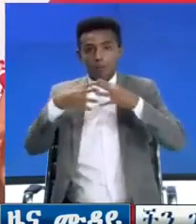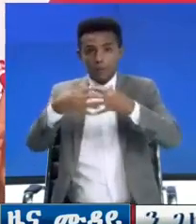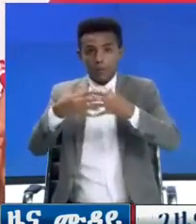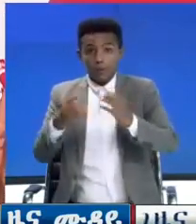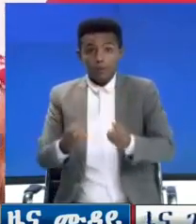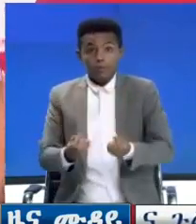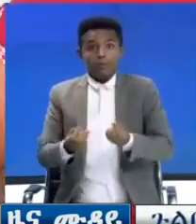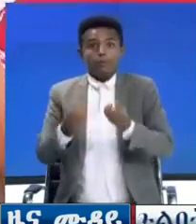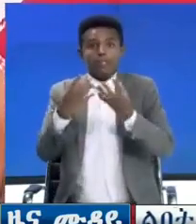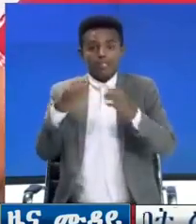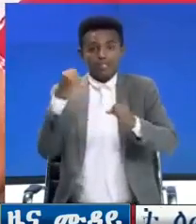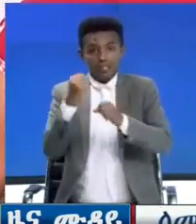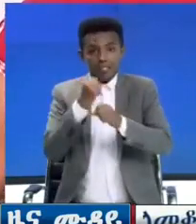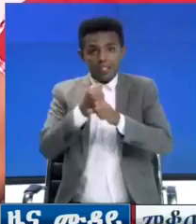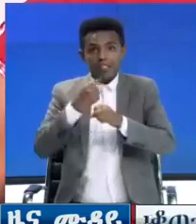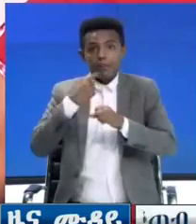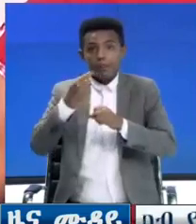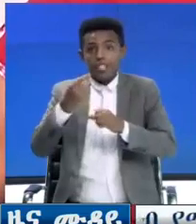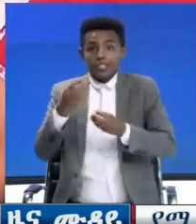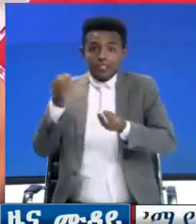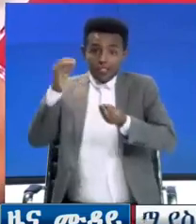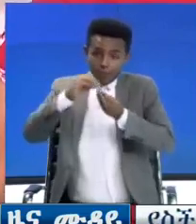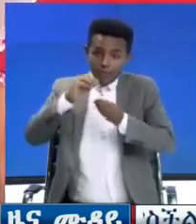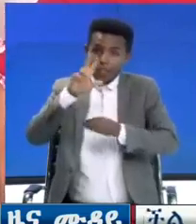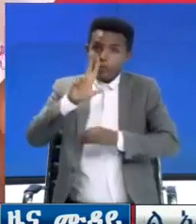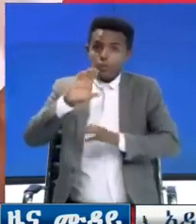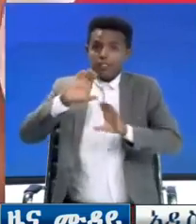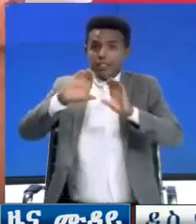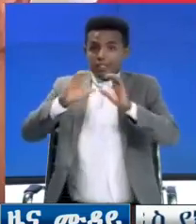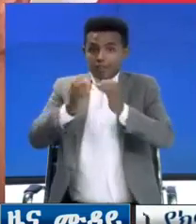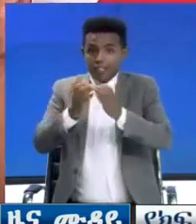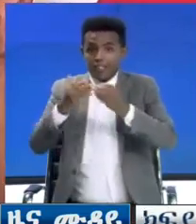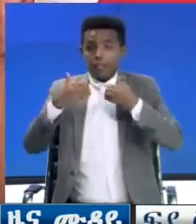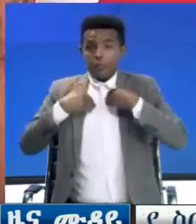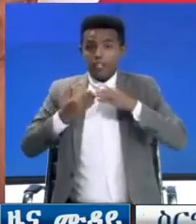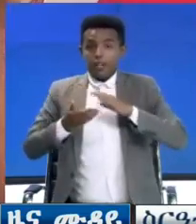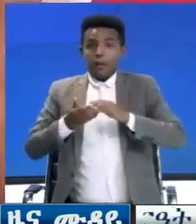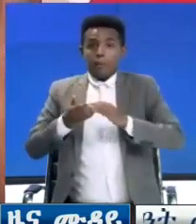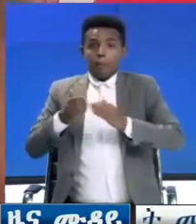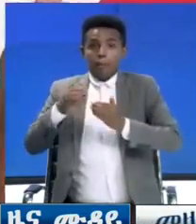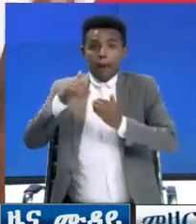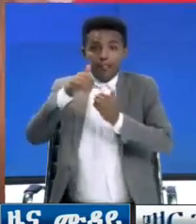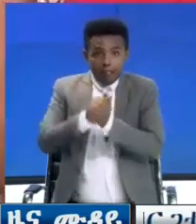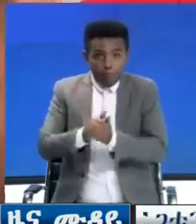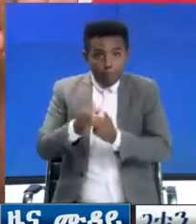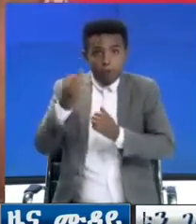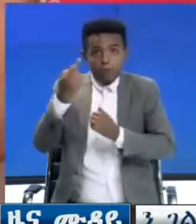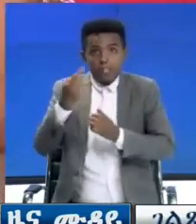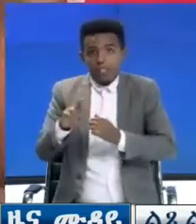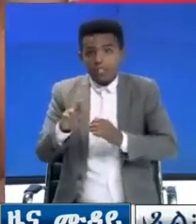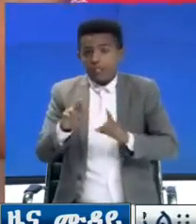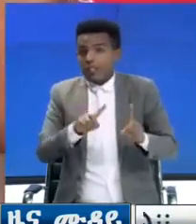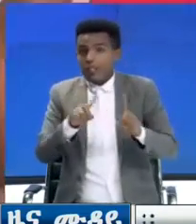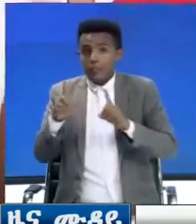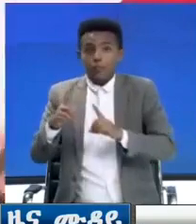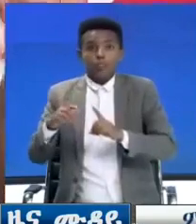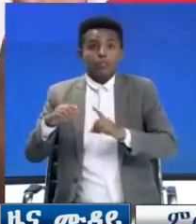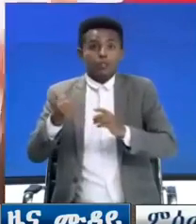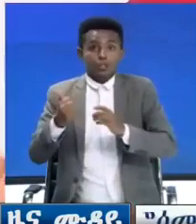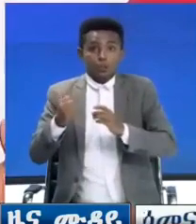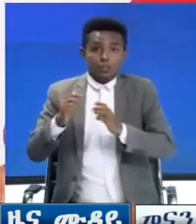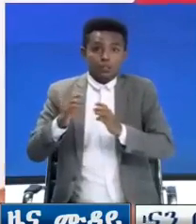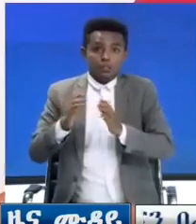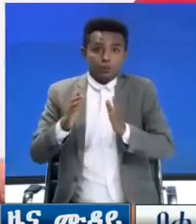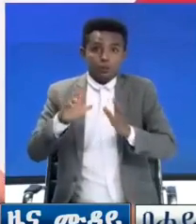እንስራካል ስለዚህ ተጨማሪ 3 ክፍል ወይ ያሉት ማጠፍ ነው ያለብን ኦይ 3 ክፍል እንዲሁ ዴዲኬትድ የሆነ